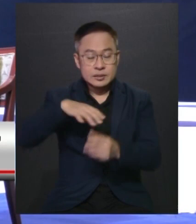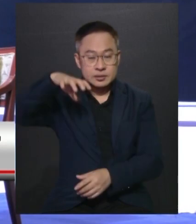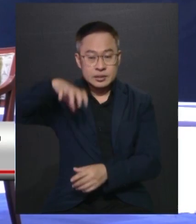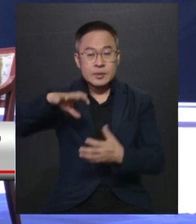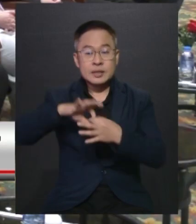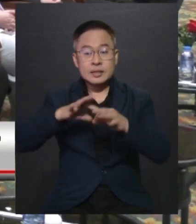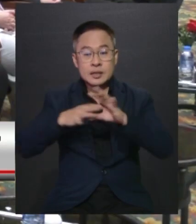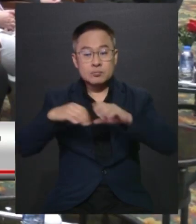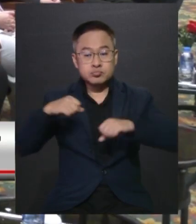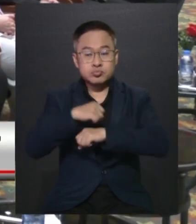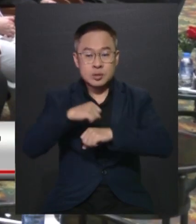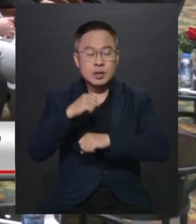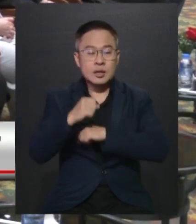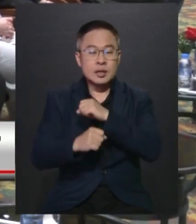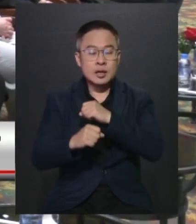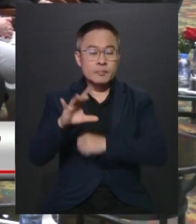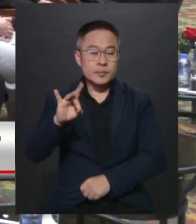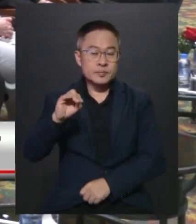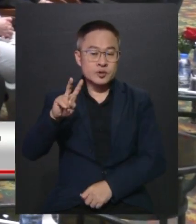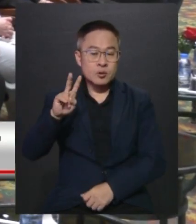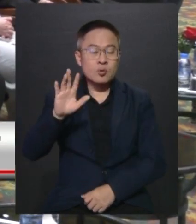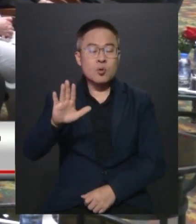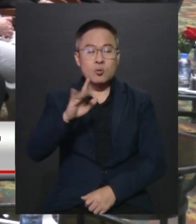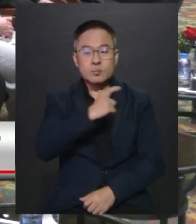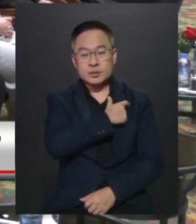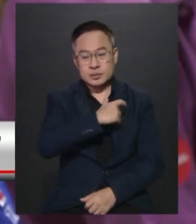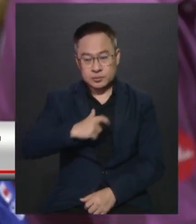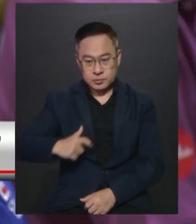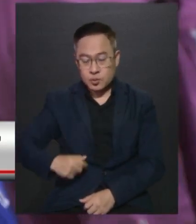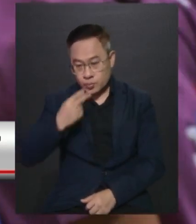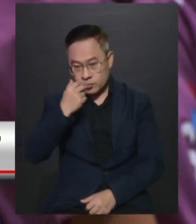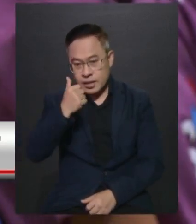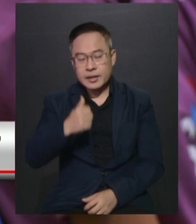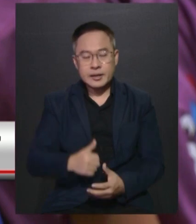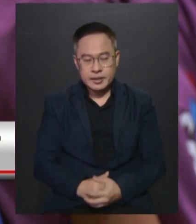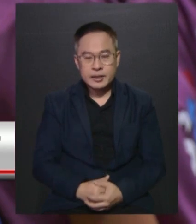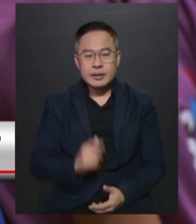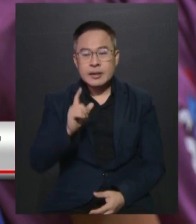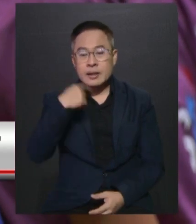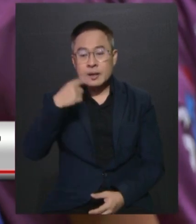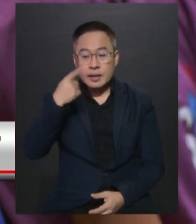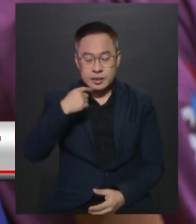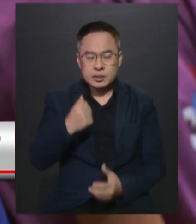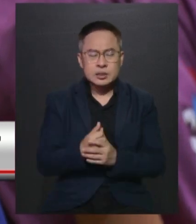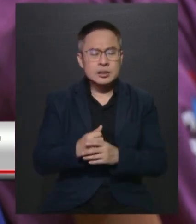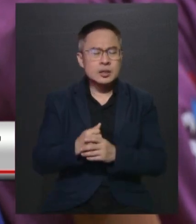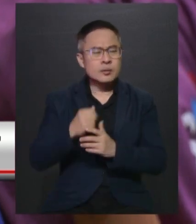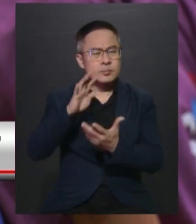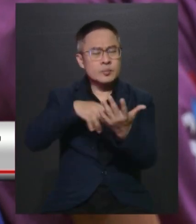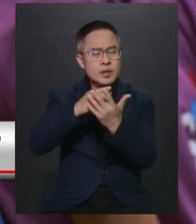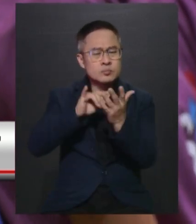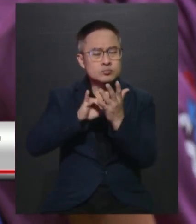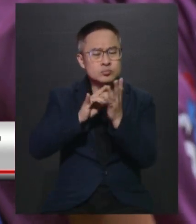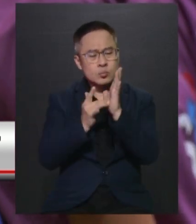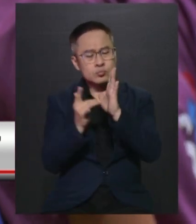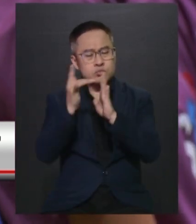เกียรติ82พรรษาจังหวัดเชียงใหม่ใครที่อยู่ใกล้เคียงหรือว่าอยู่ที่นั่นหรือว่ามีแพลนที่จะไปเที่ยวนะคะก็ฝาก